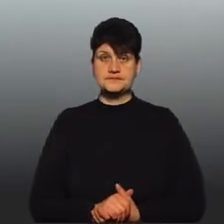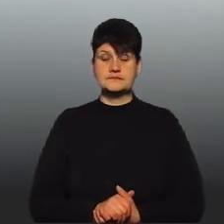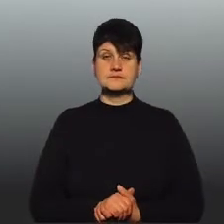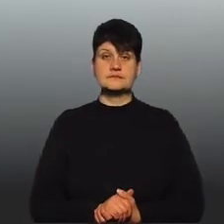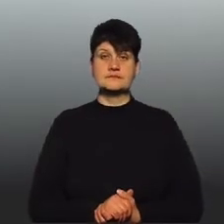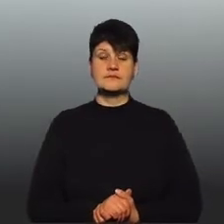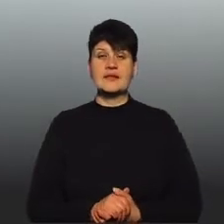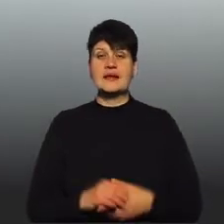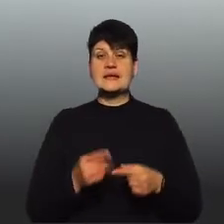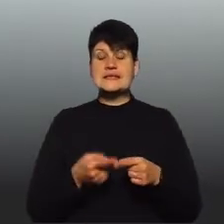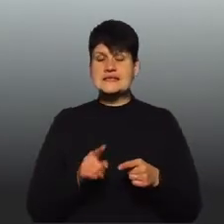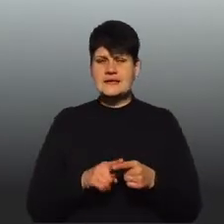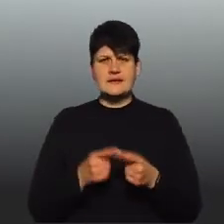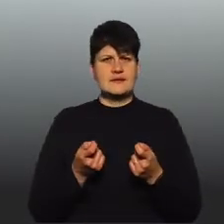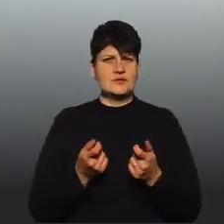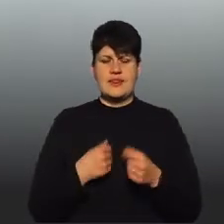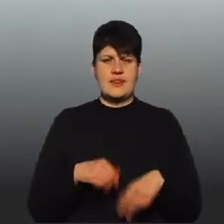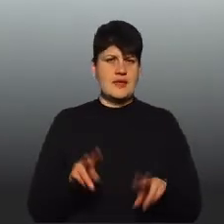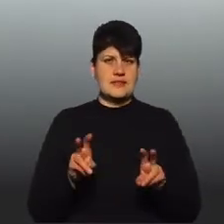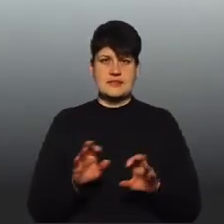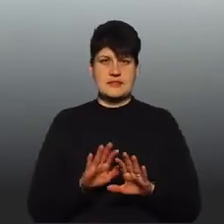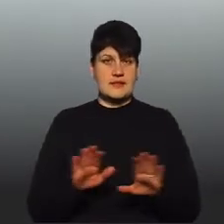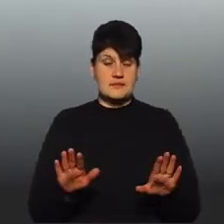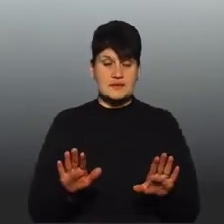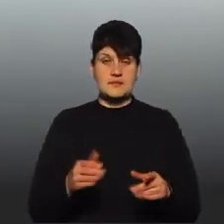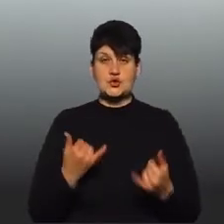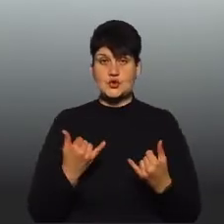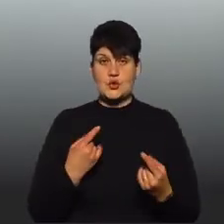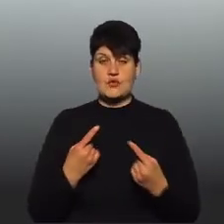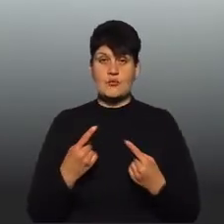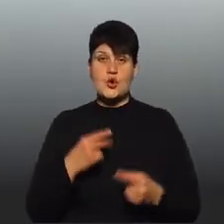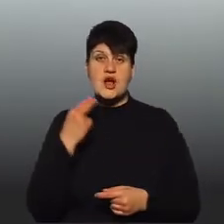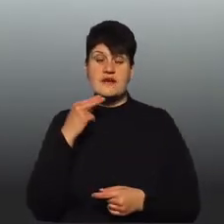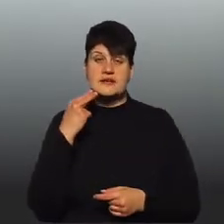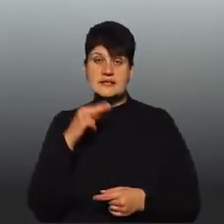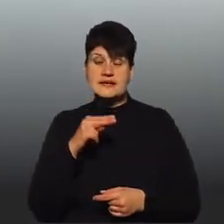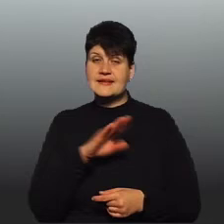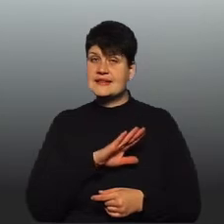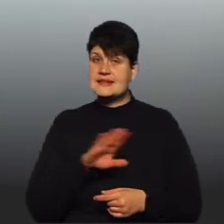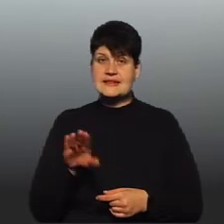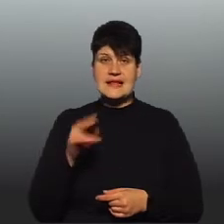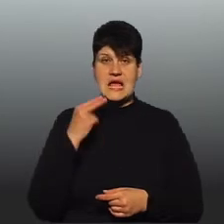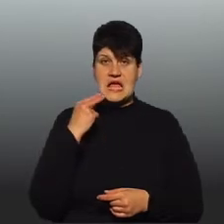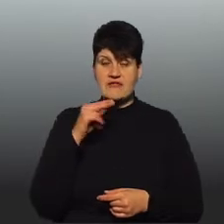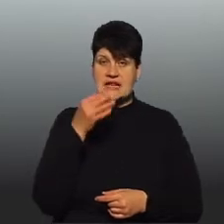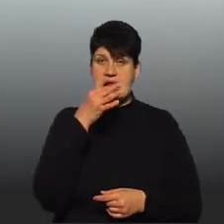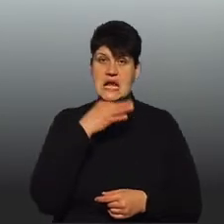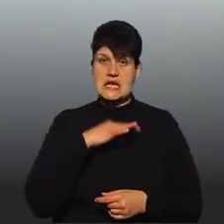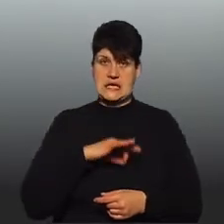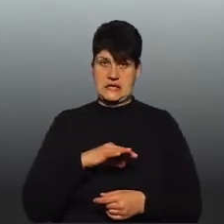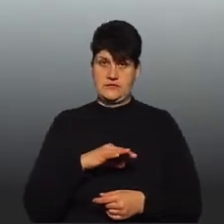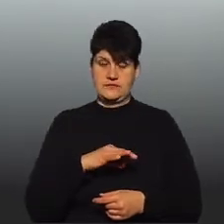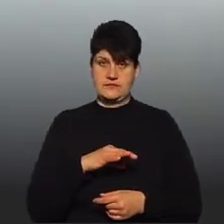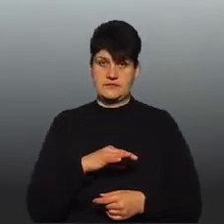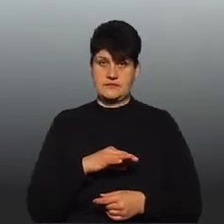дещо не по темі, скажімо. Ми говоримо сьогодні про ефективність та неефективність ліків. Як